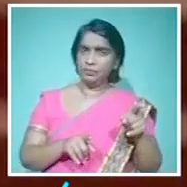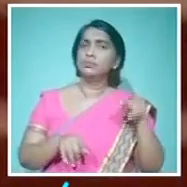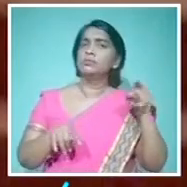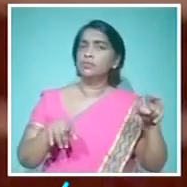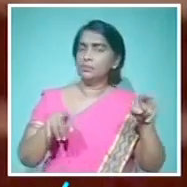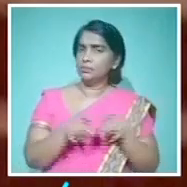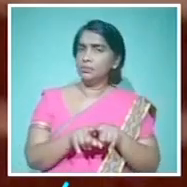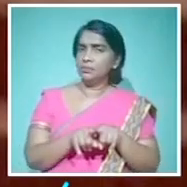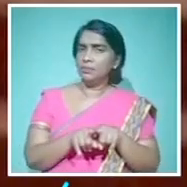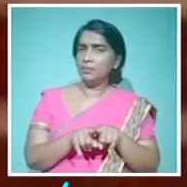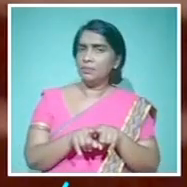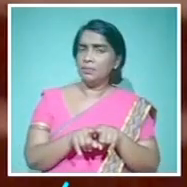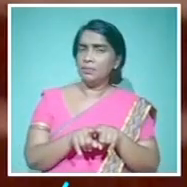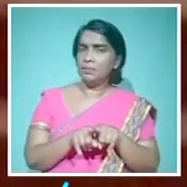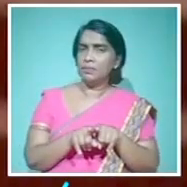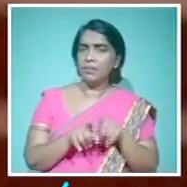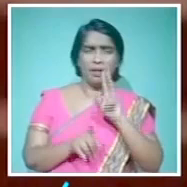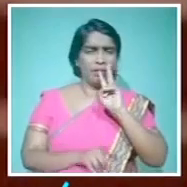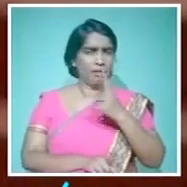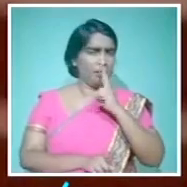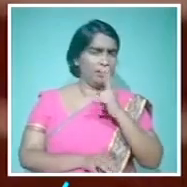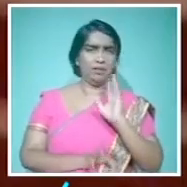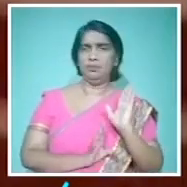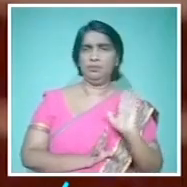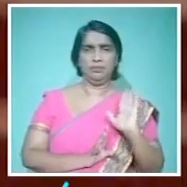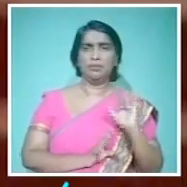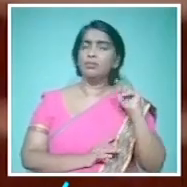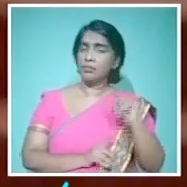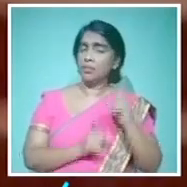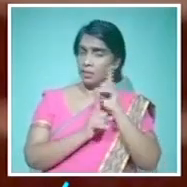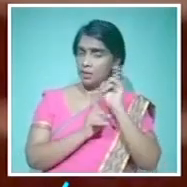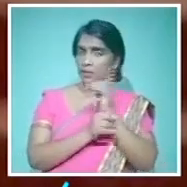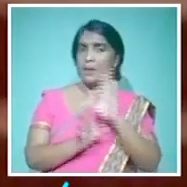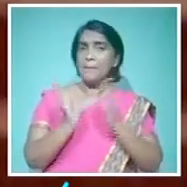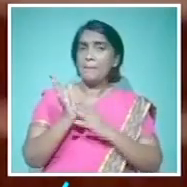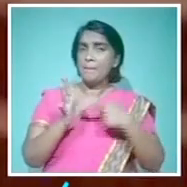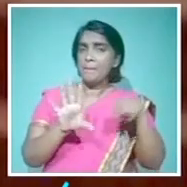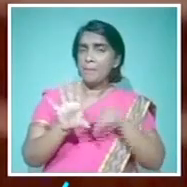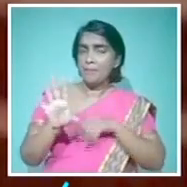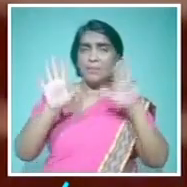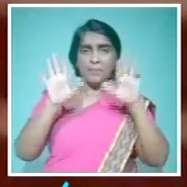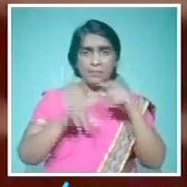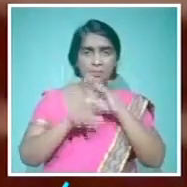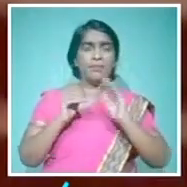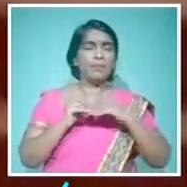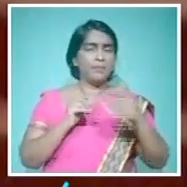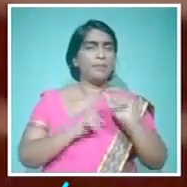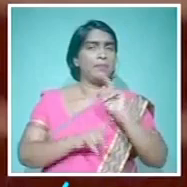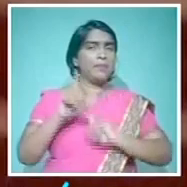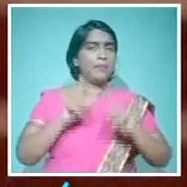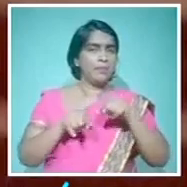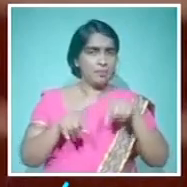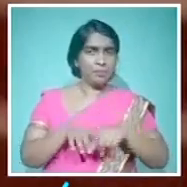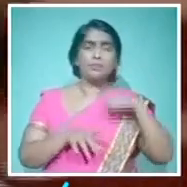නිසා ඩෙබිටි කතා කරන්නේ නැතුව මේ වගේ මේක මයි නමෙන්ද ඔබතුමාට මතක ඇති ඊට පස්සේ මේ පාර්ලිමේන්තුවේ